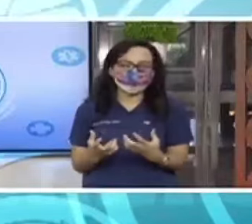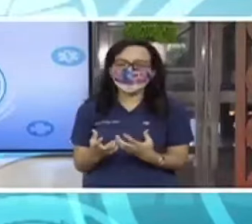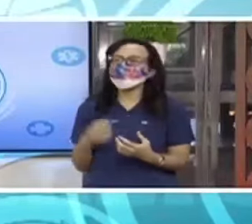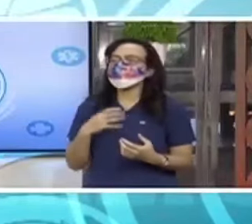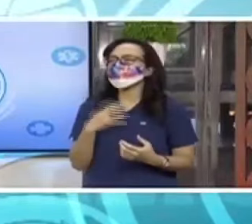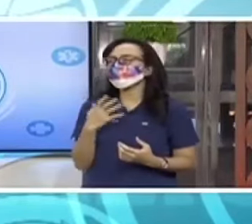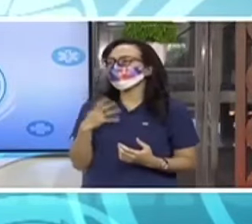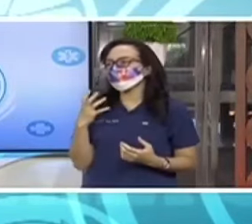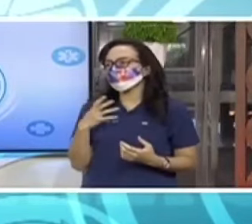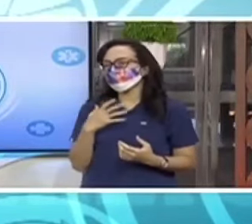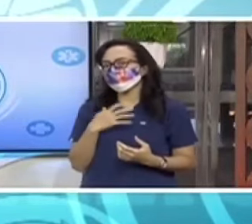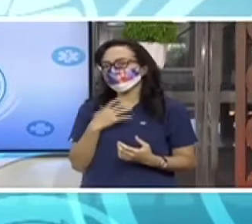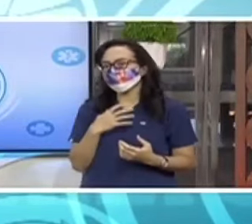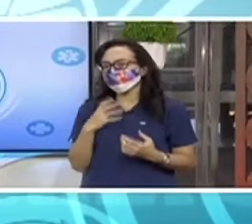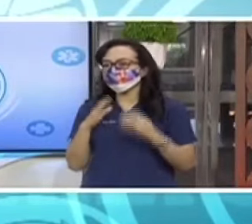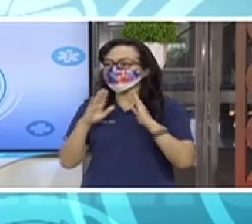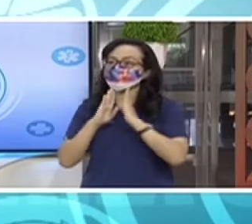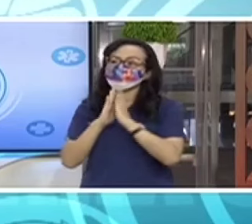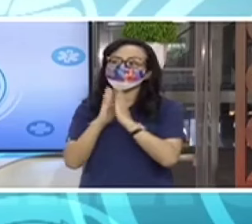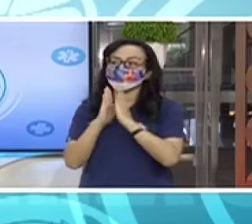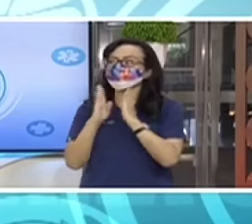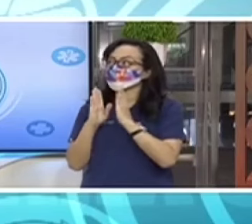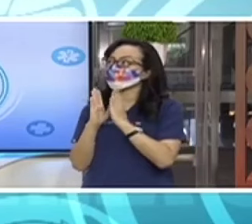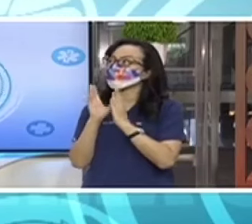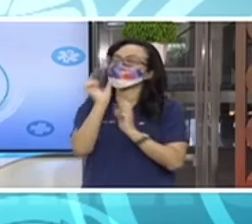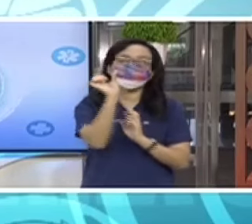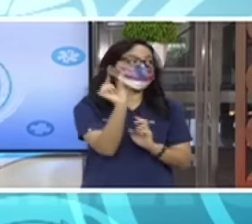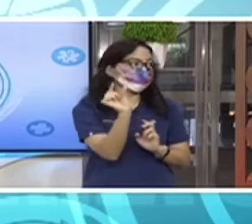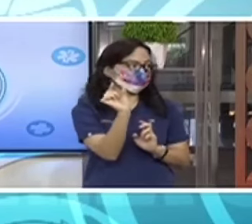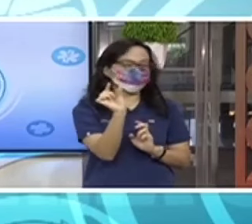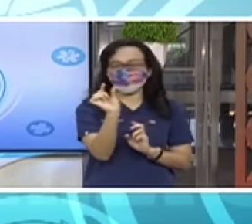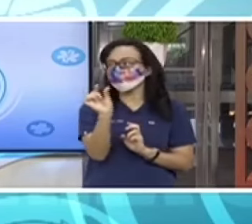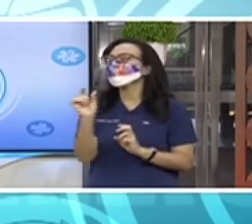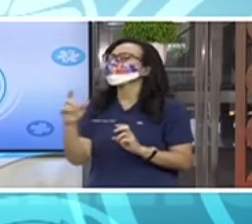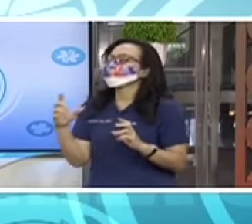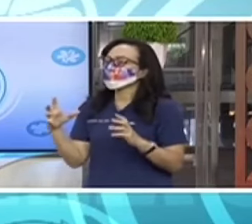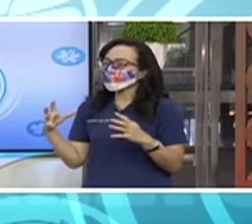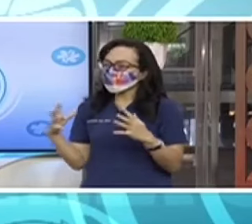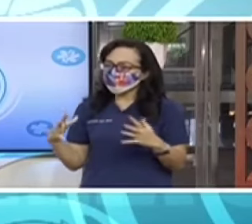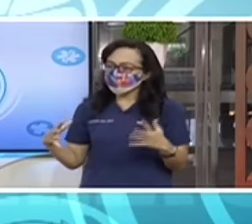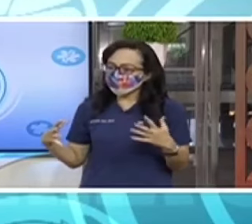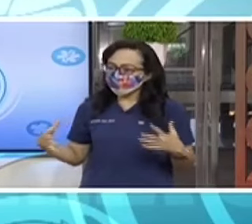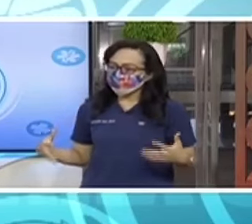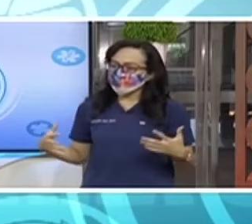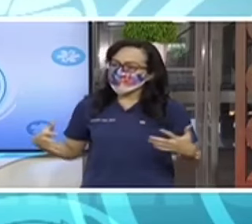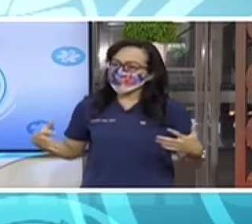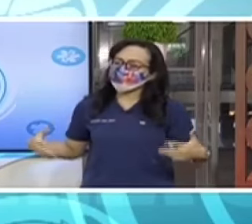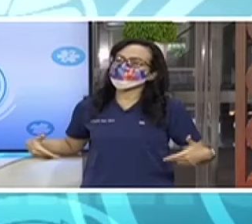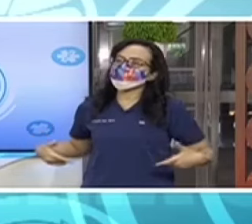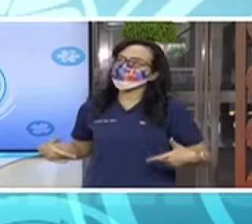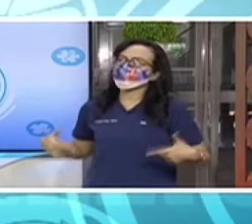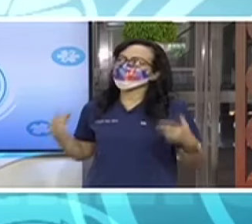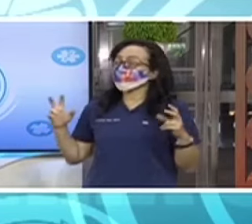sehingga Biasanya kalau sesak napas itu timbul karena saluran pernapasannya sempit ya kan nah kita bisa membantu dengan dengan